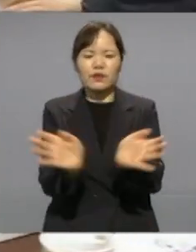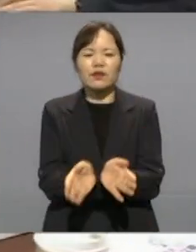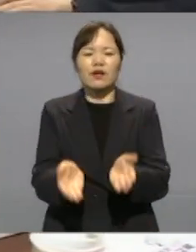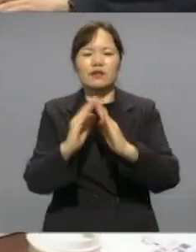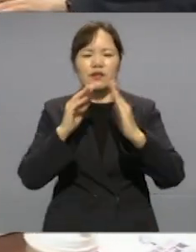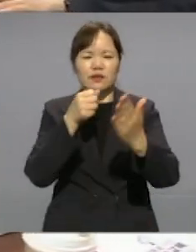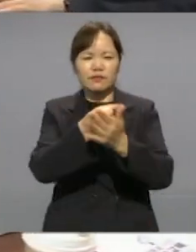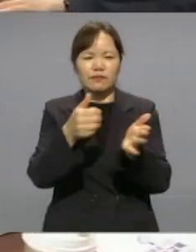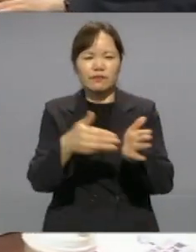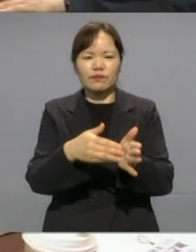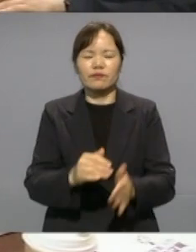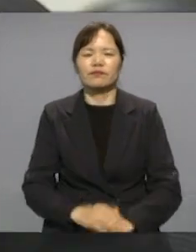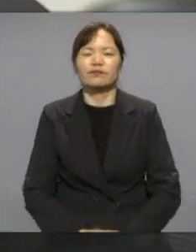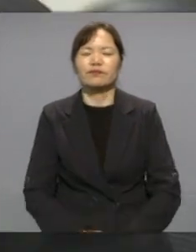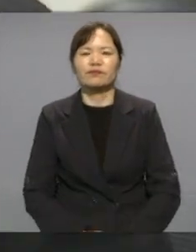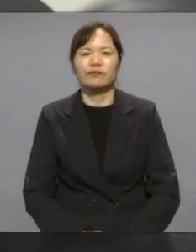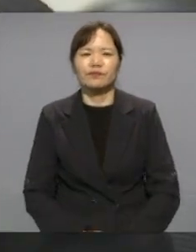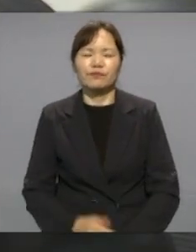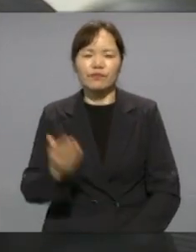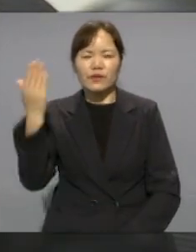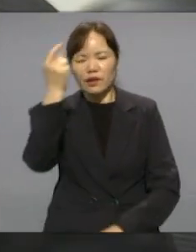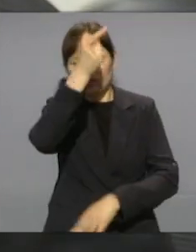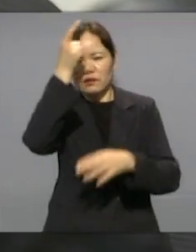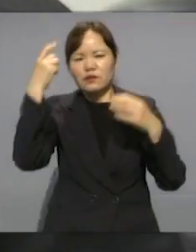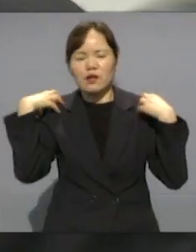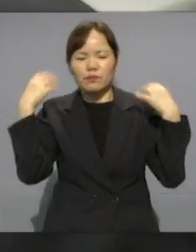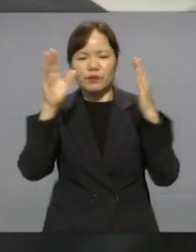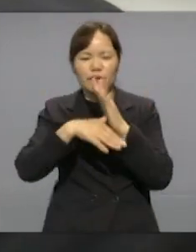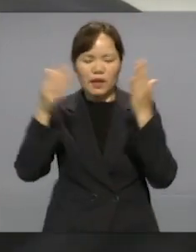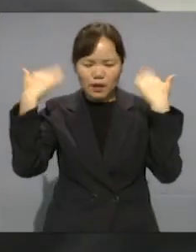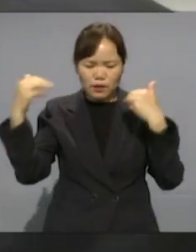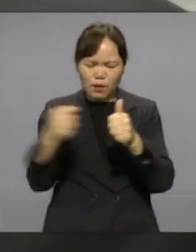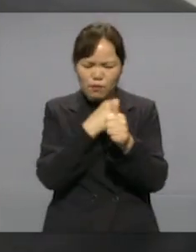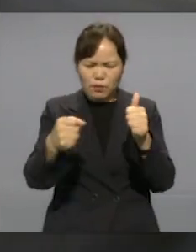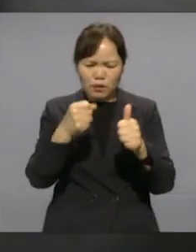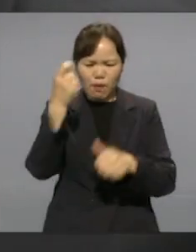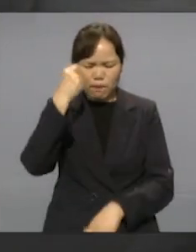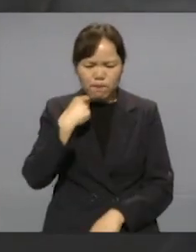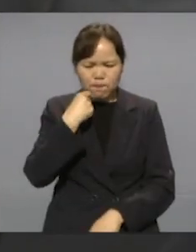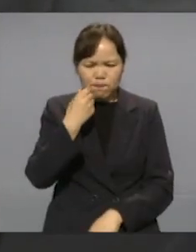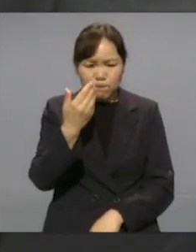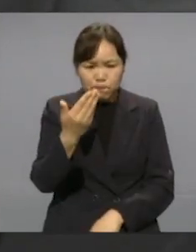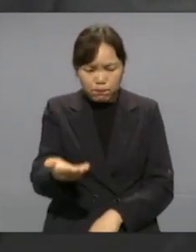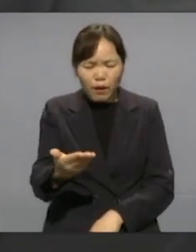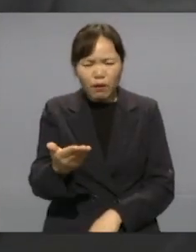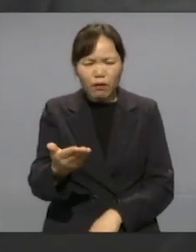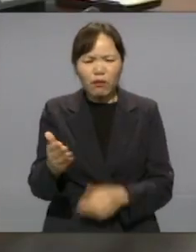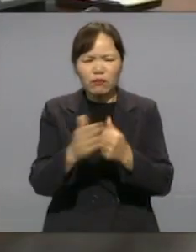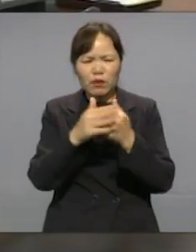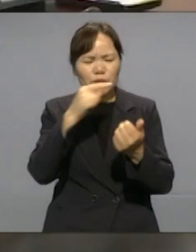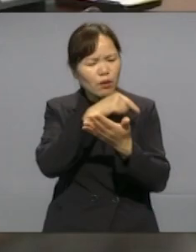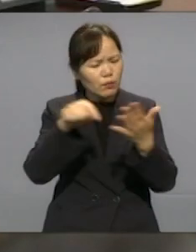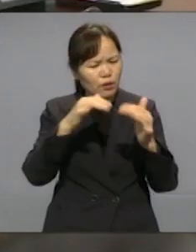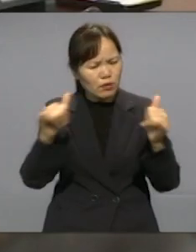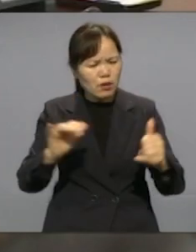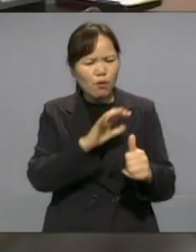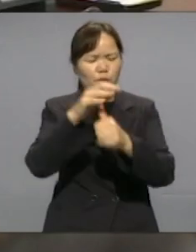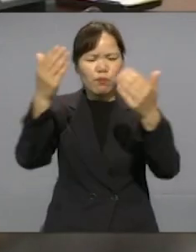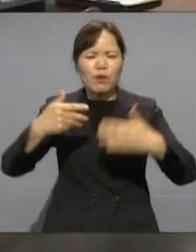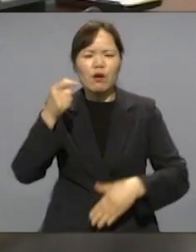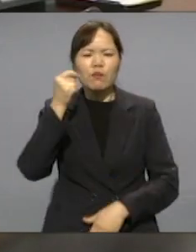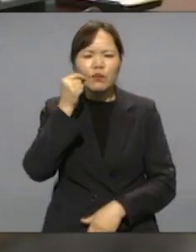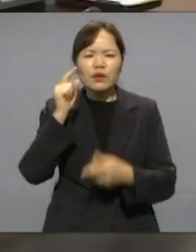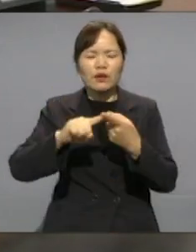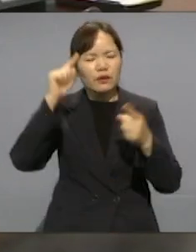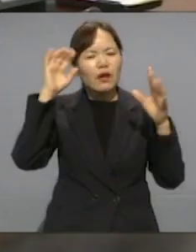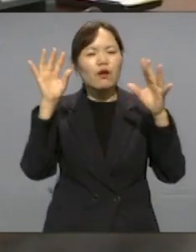했습니다. 지난 정부 당시 학교폭력에 대한 관용적 정책으로 피해자가 제대로 보호받지 못했다는 데